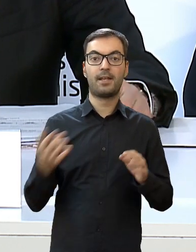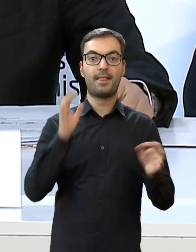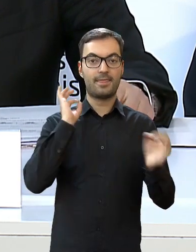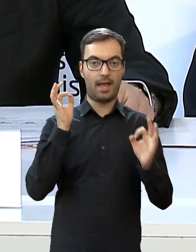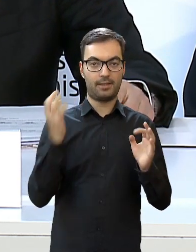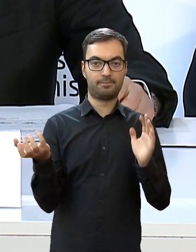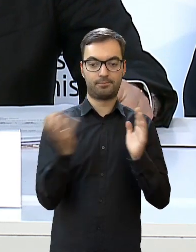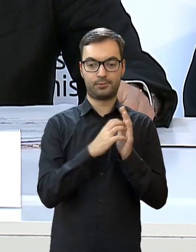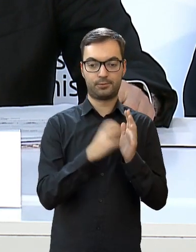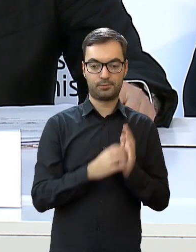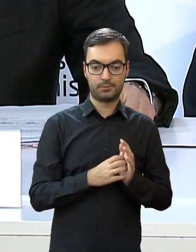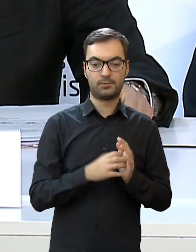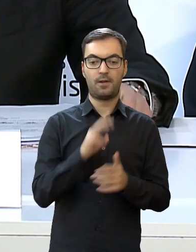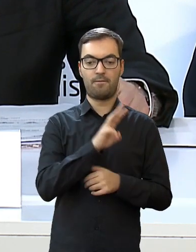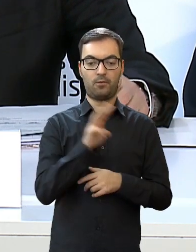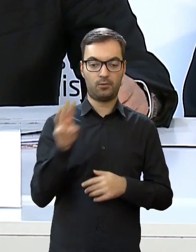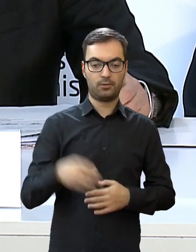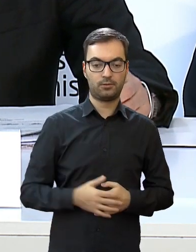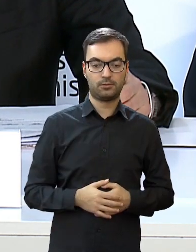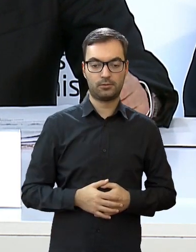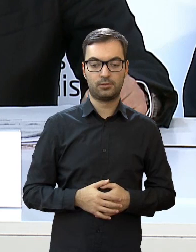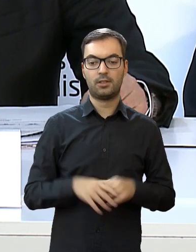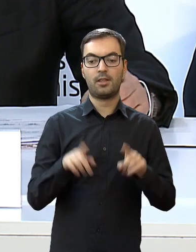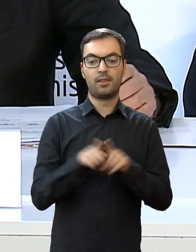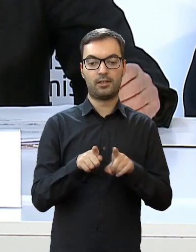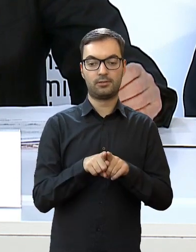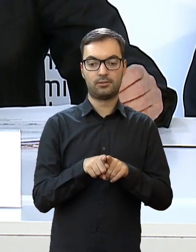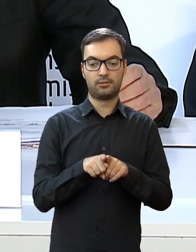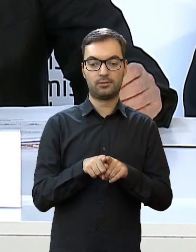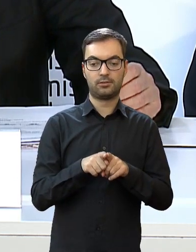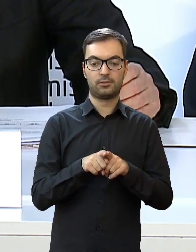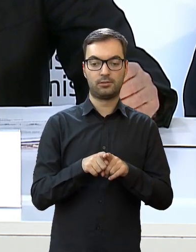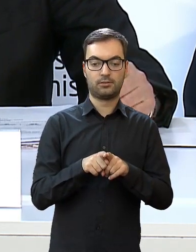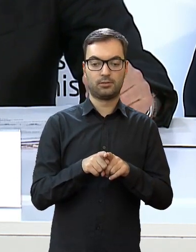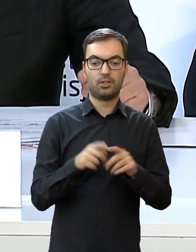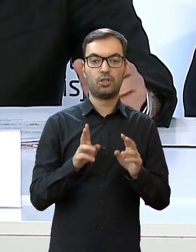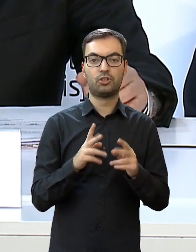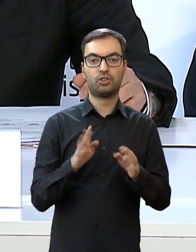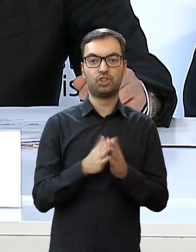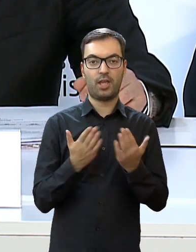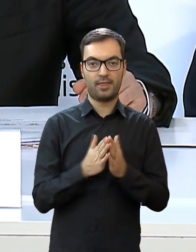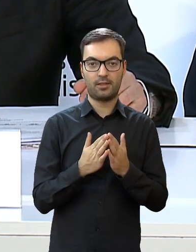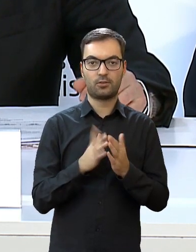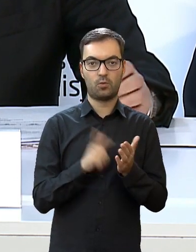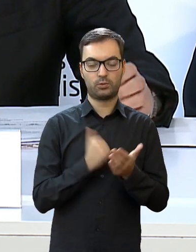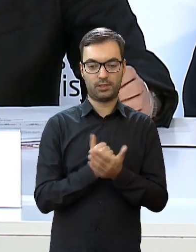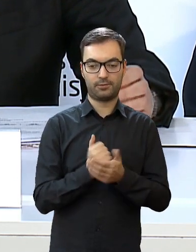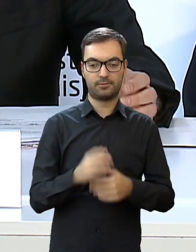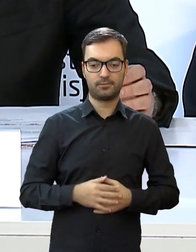na stronie internetowej, a także w dzienniku urzędowym, w dzienniku ustaw.